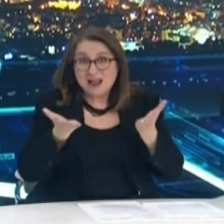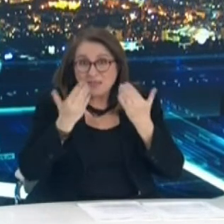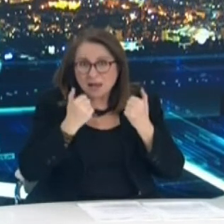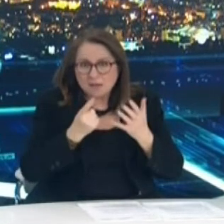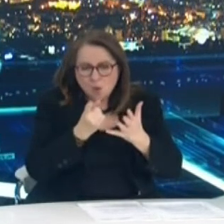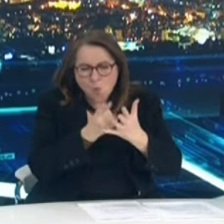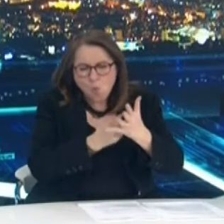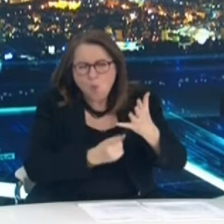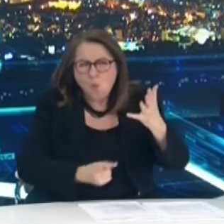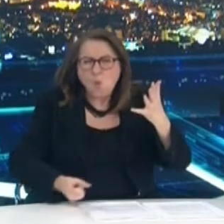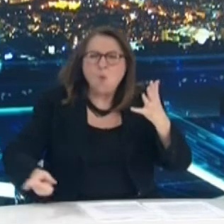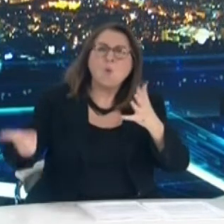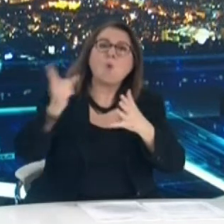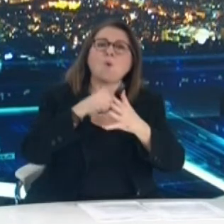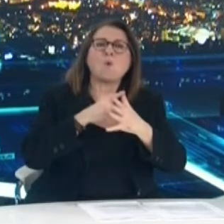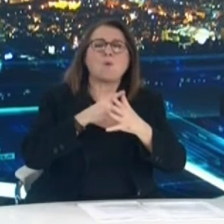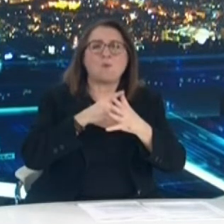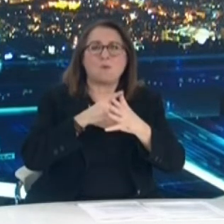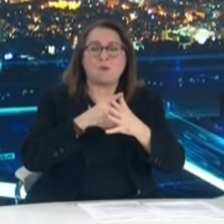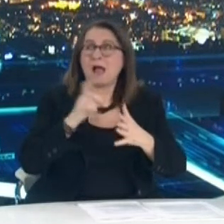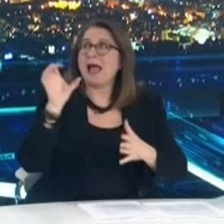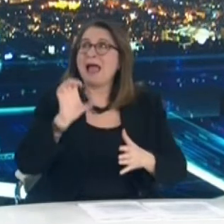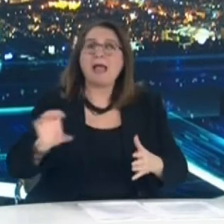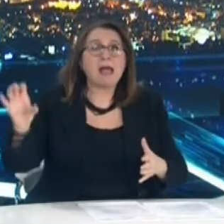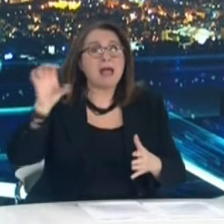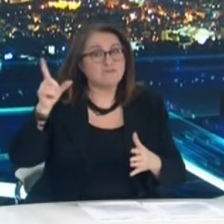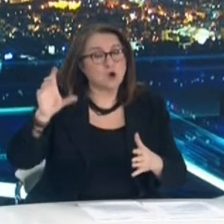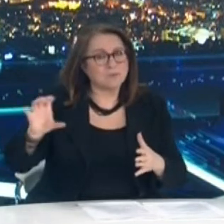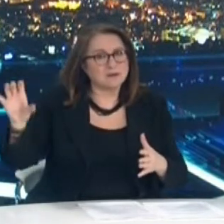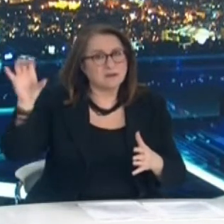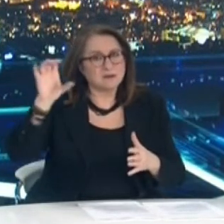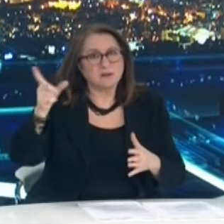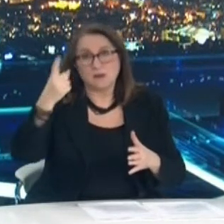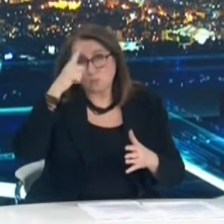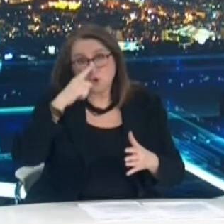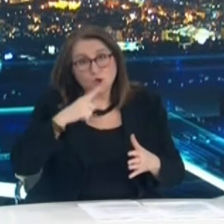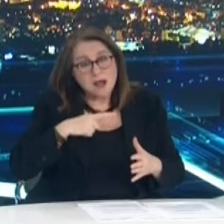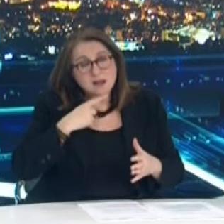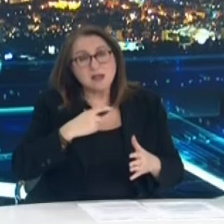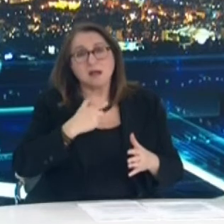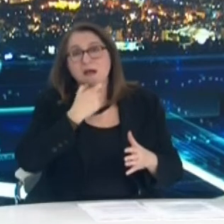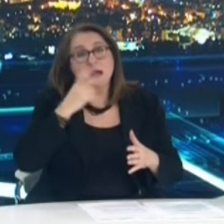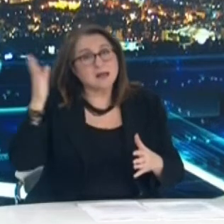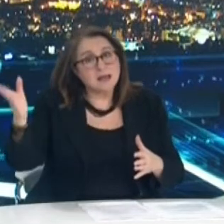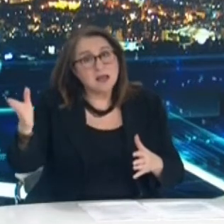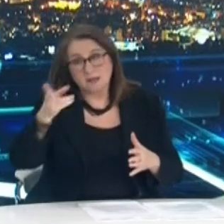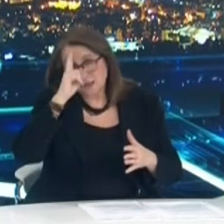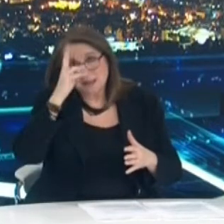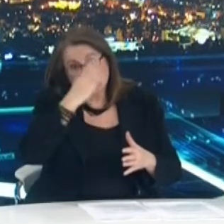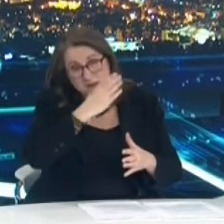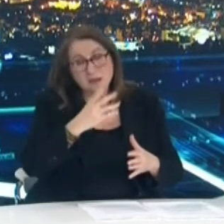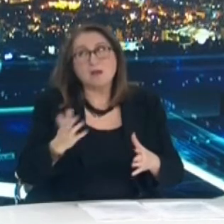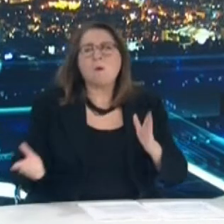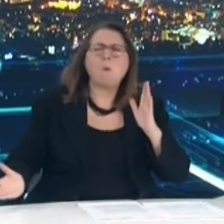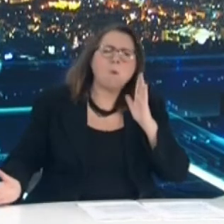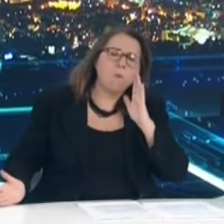τι έγινε στις άλλες ευρωπαϊκές χώρες πριν λίγες εβδομάδες, στις αρχές του χρόνου, στην Πορτογαλία, στο Ηνωμένο Βασίλειο, στη Γερμανία αλλά και αλλού.